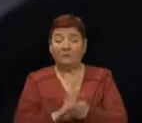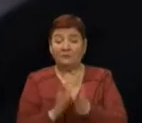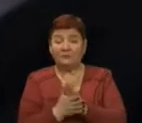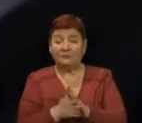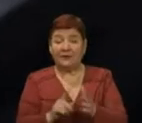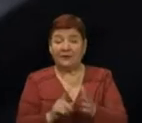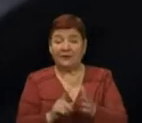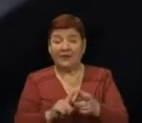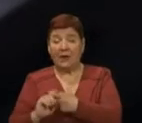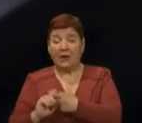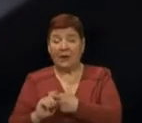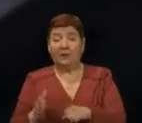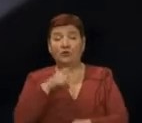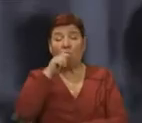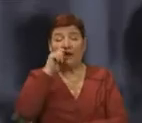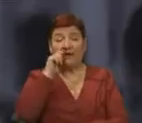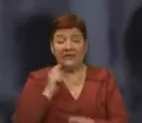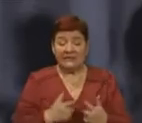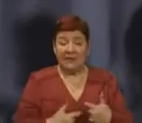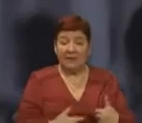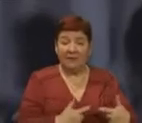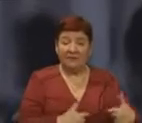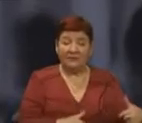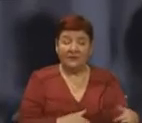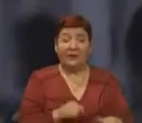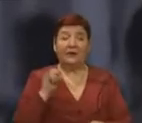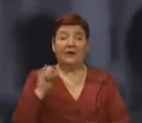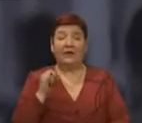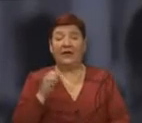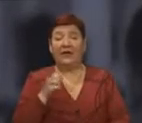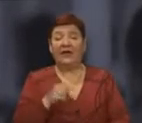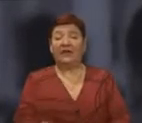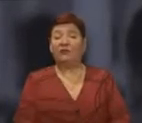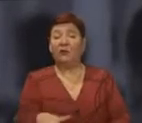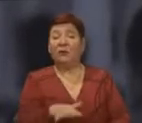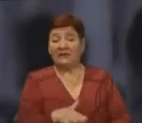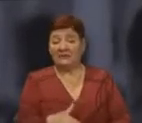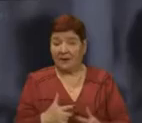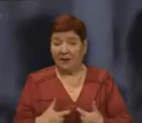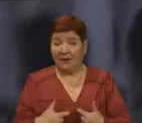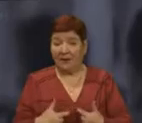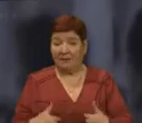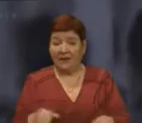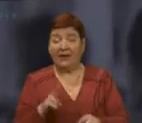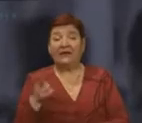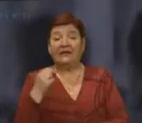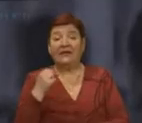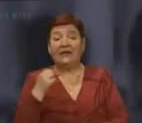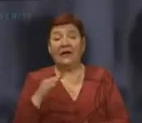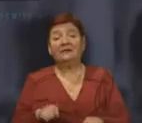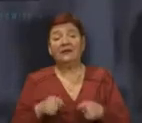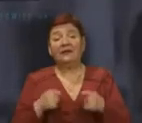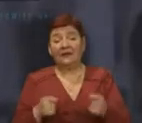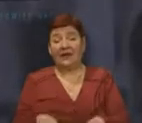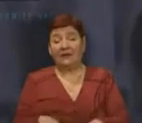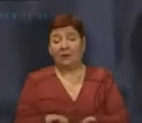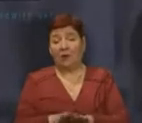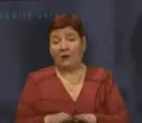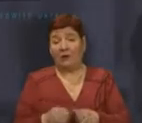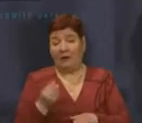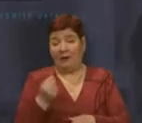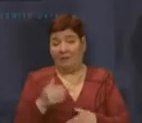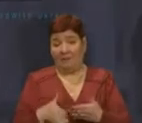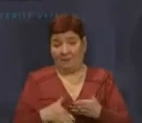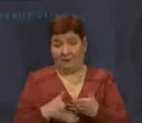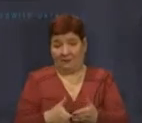налагоджуємо зв'язки між українськими муніципалітетами і європейськими муніципалітетами для надання такої підтримки. Я хочу вам сказати, що